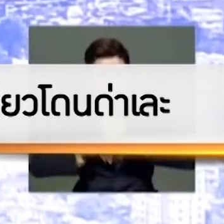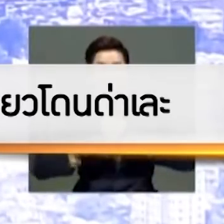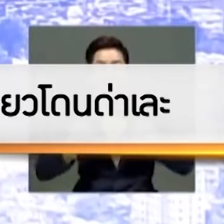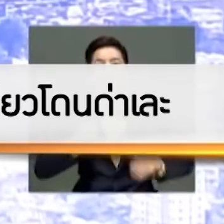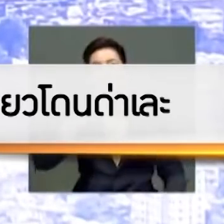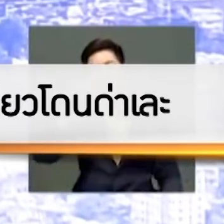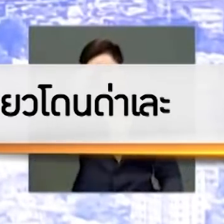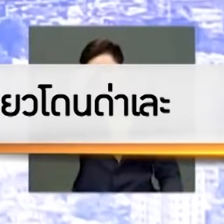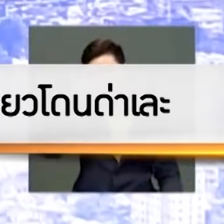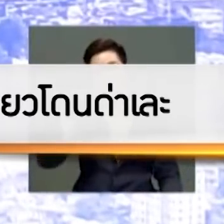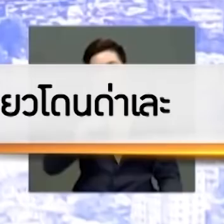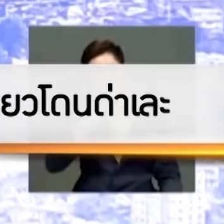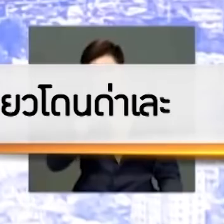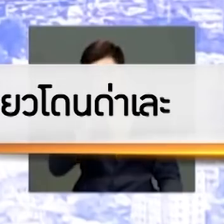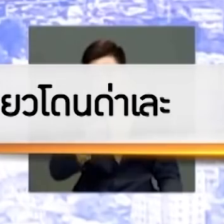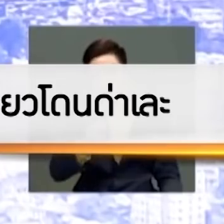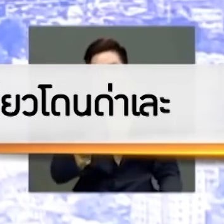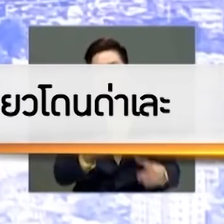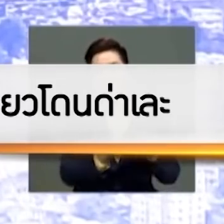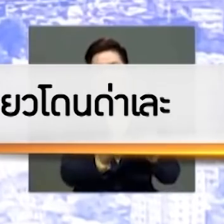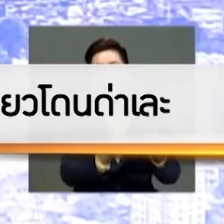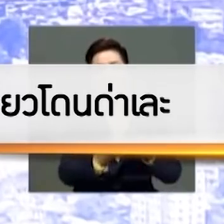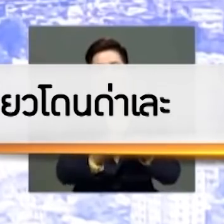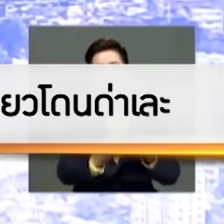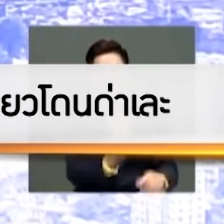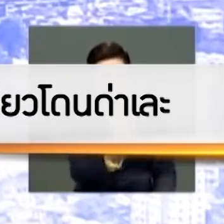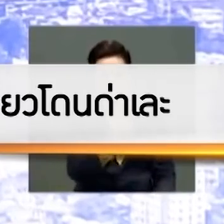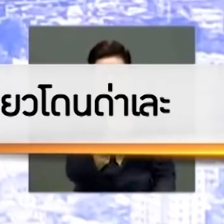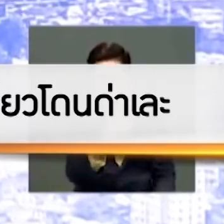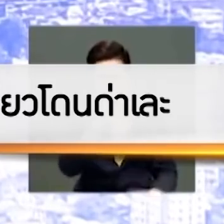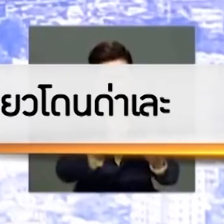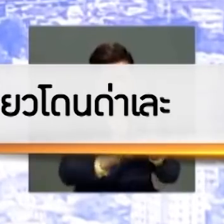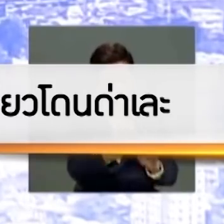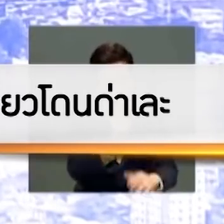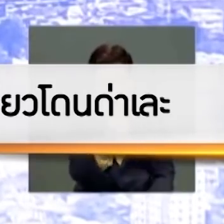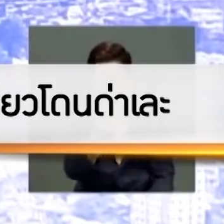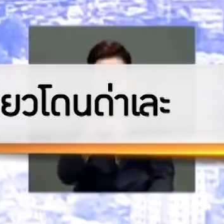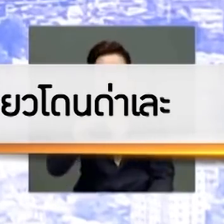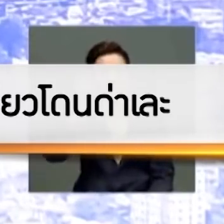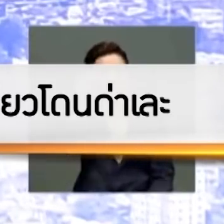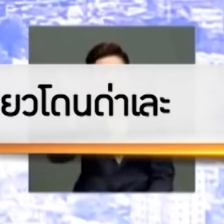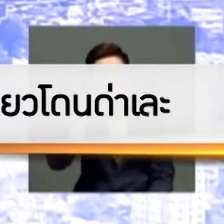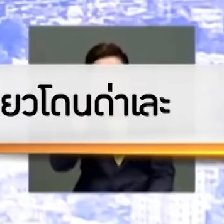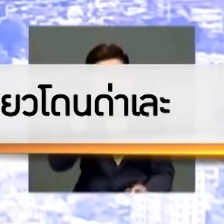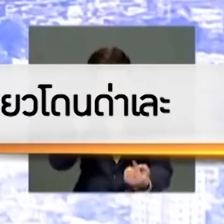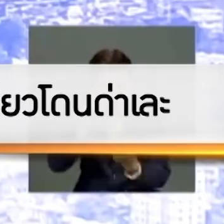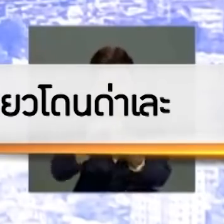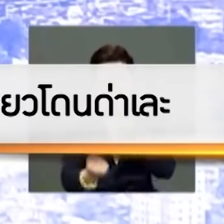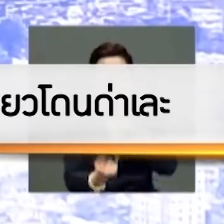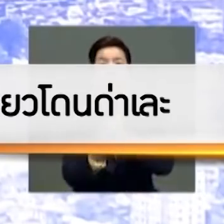ขนาดนี้ป่านนี้คนก็ไม่กลัวขนาดนี้ที่เราติดเชื้อเพิ่มขึ้นมาเนี่ยต่อให้มีเพิ่มขึ้นมาเนี่ยมันก็นิ